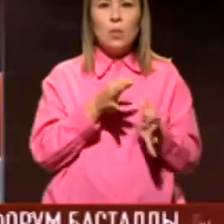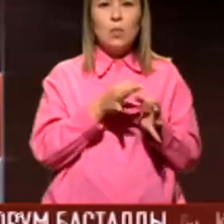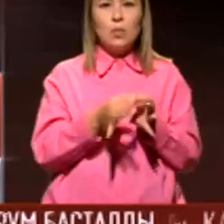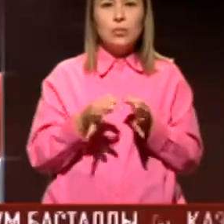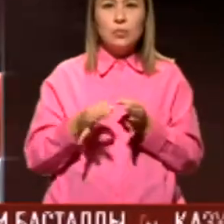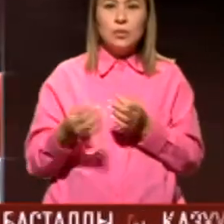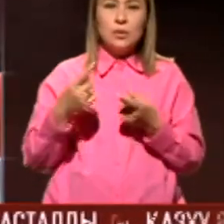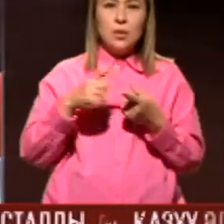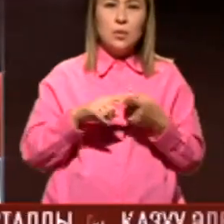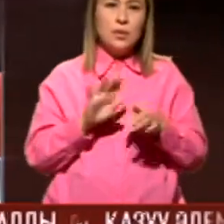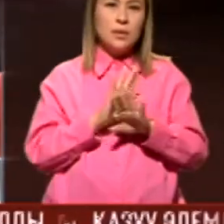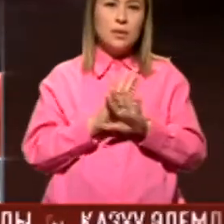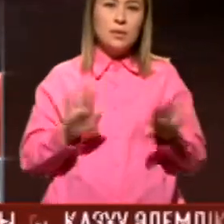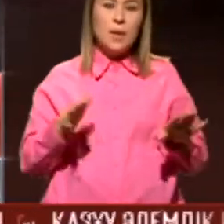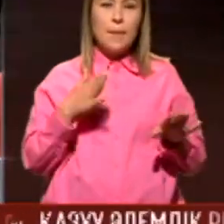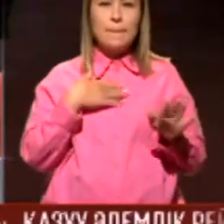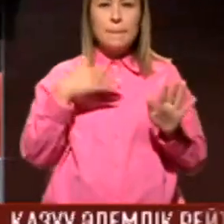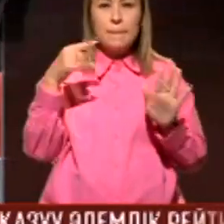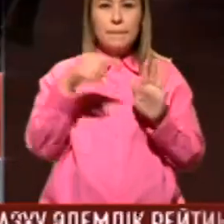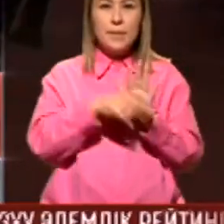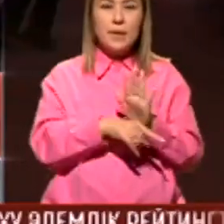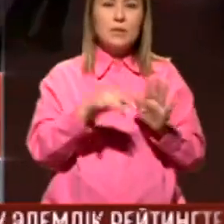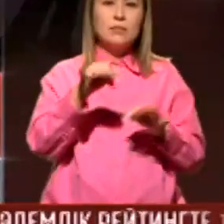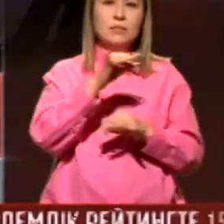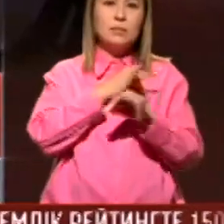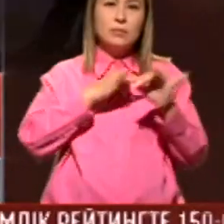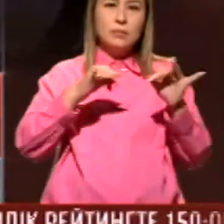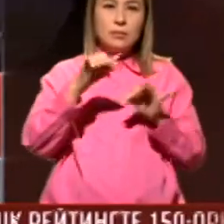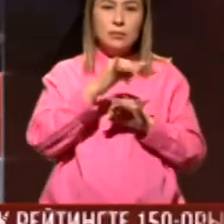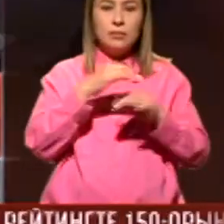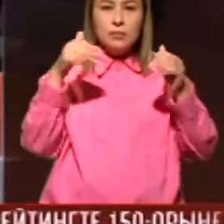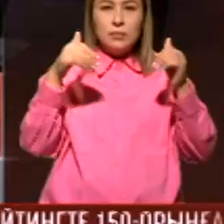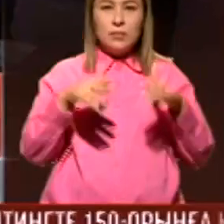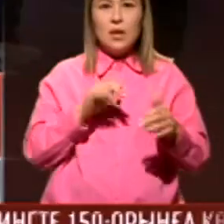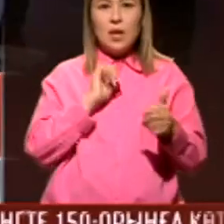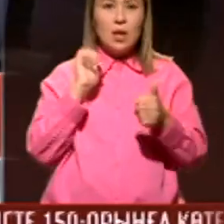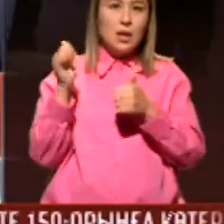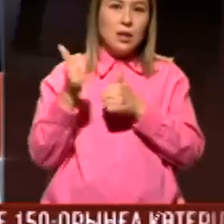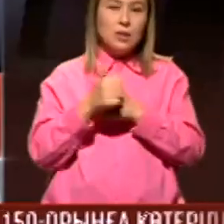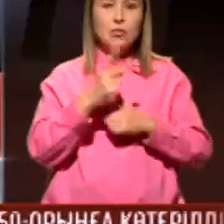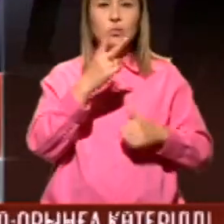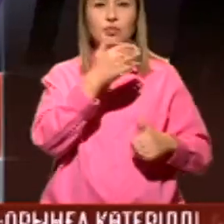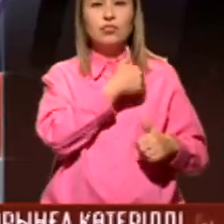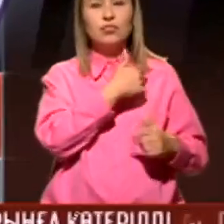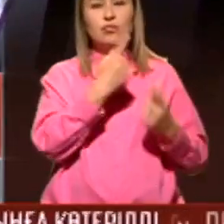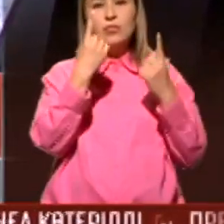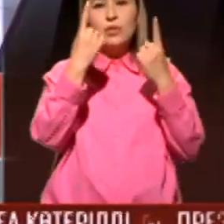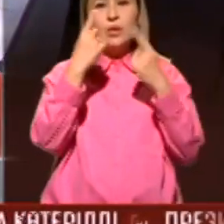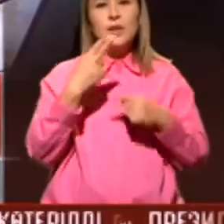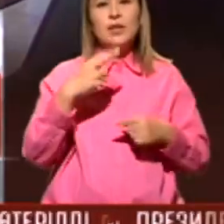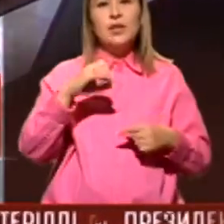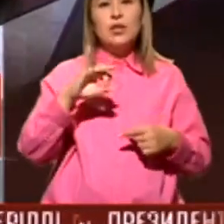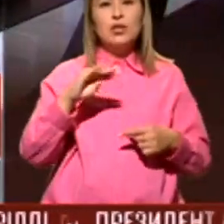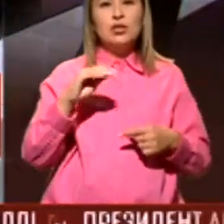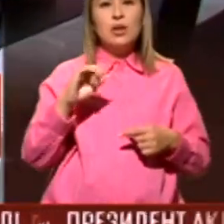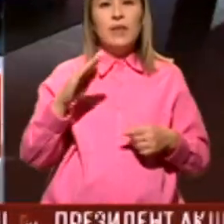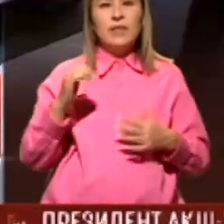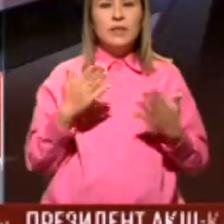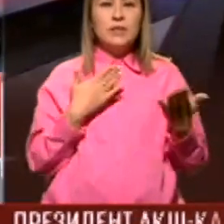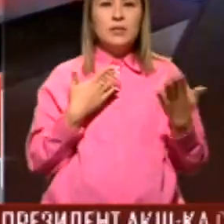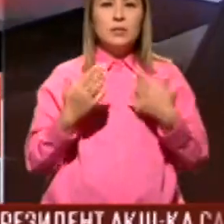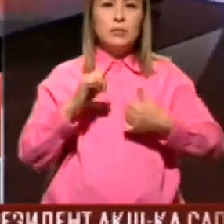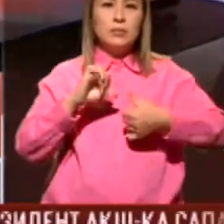тәуелді емес. Ал бұның түбінде тағы да айланып кеп жаңағы жаһандық лидер болғысы келген ірі державалардың арасында